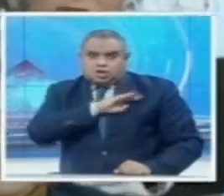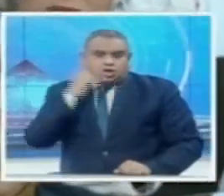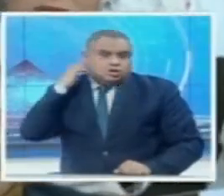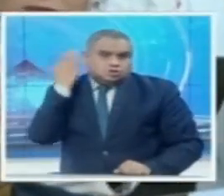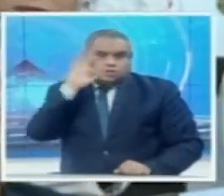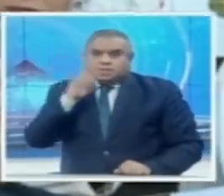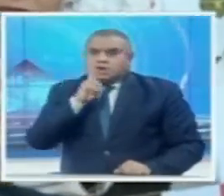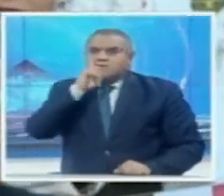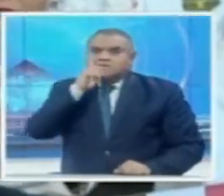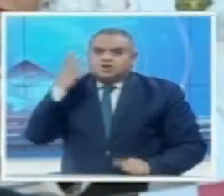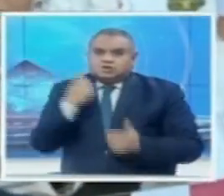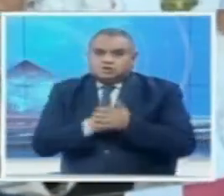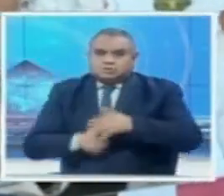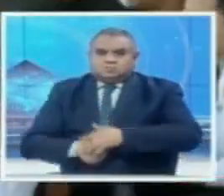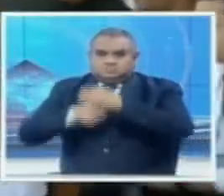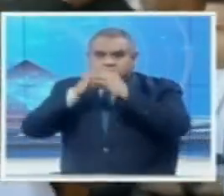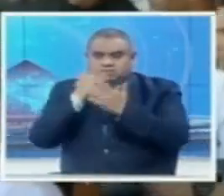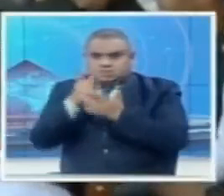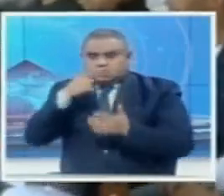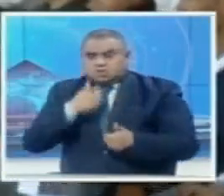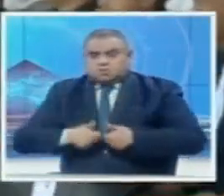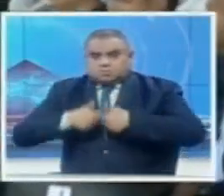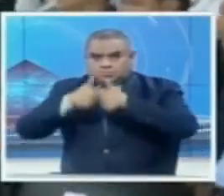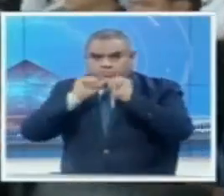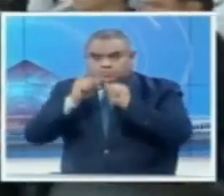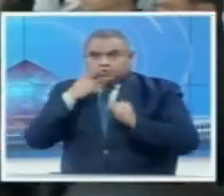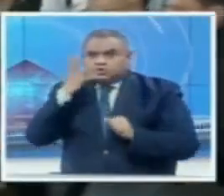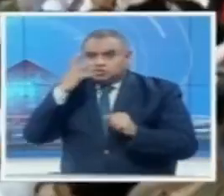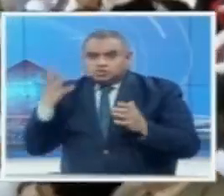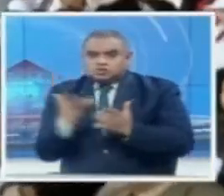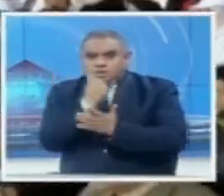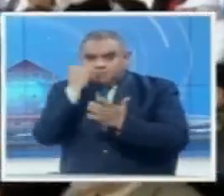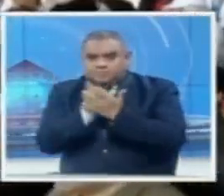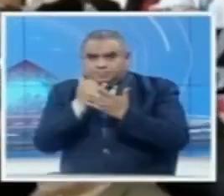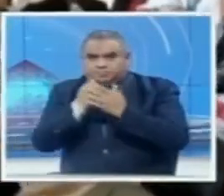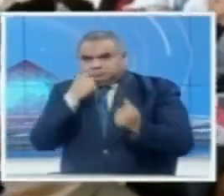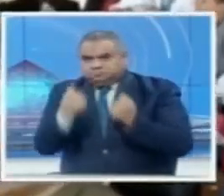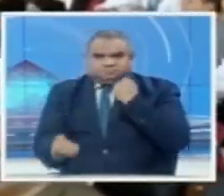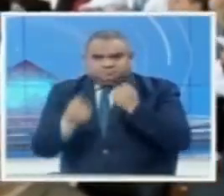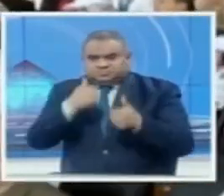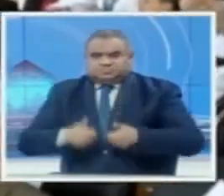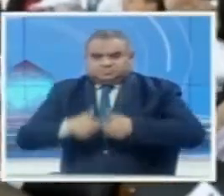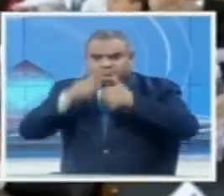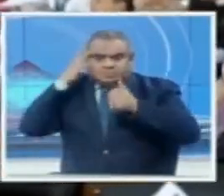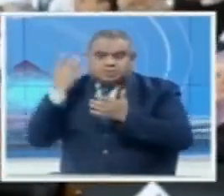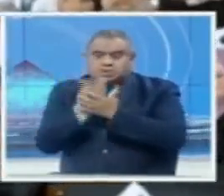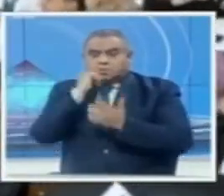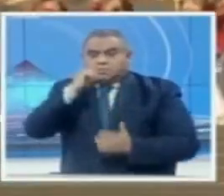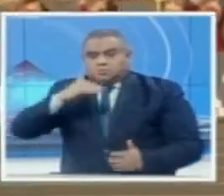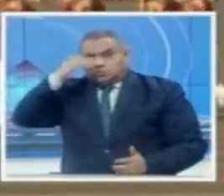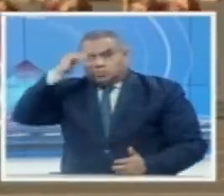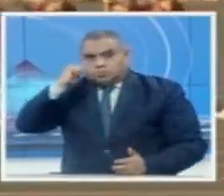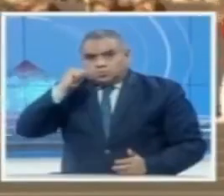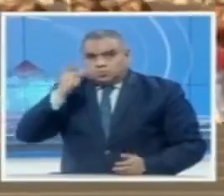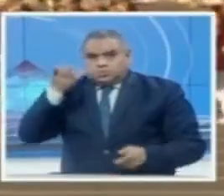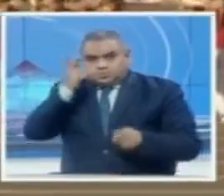دوما بشبابها باعتبارهم نواة المجتمع وقوته النشطة ودورهم الهام في بناء المستقبل.